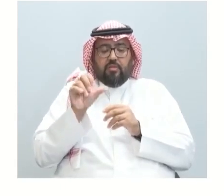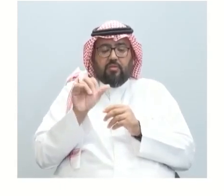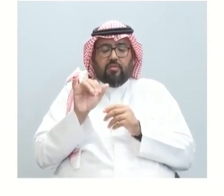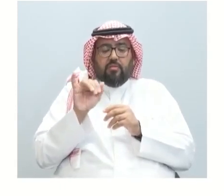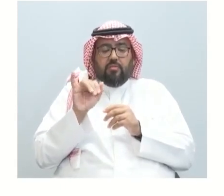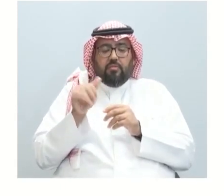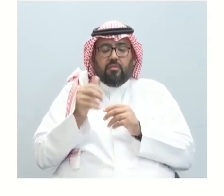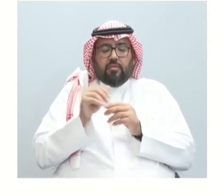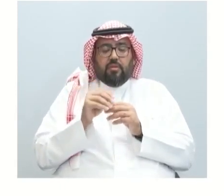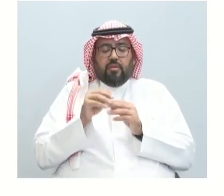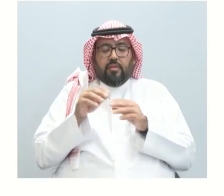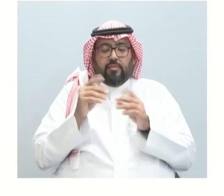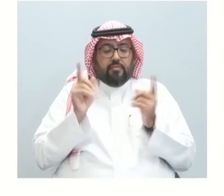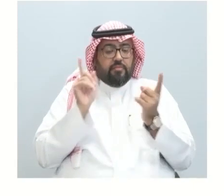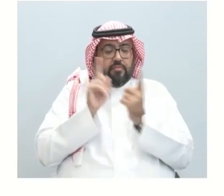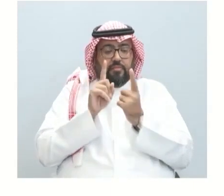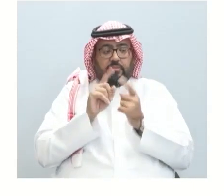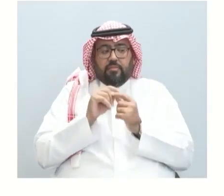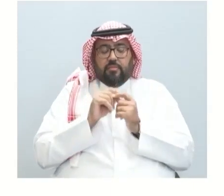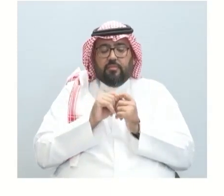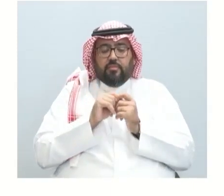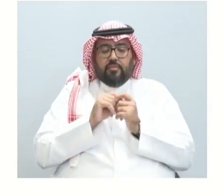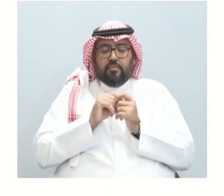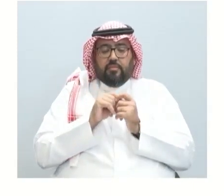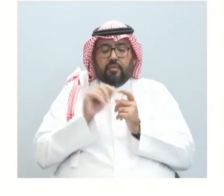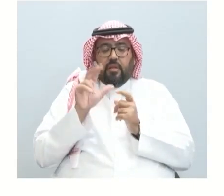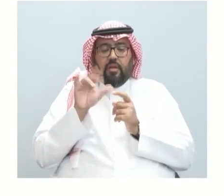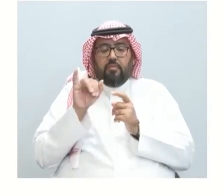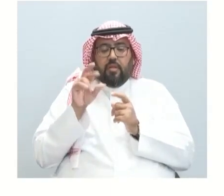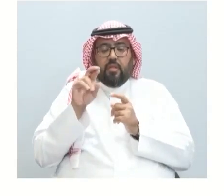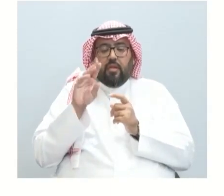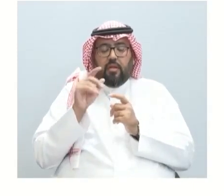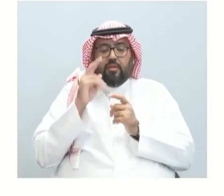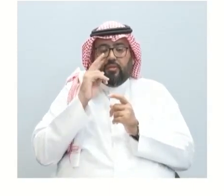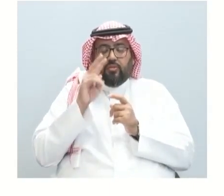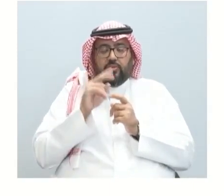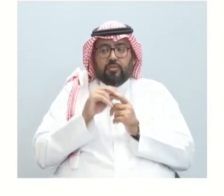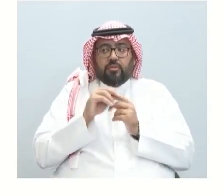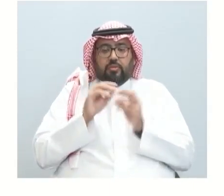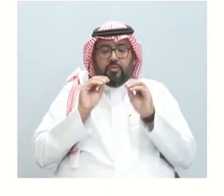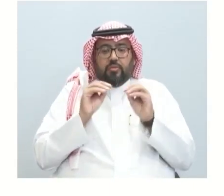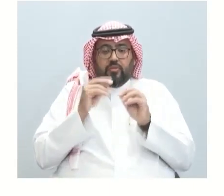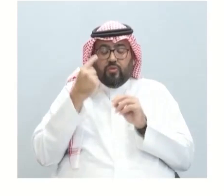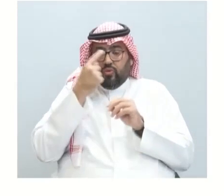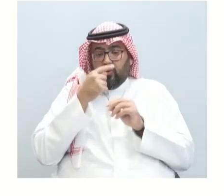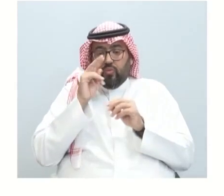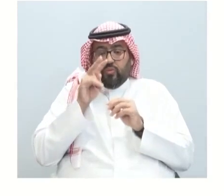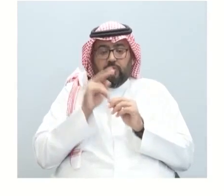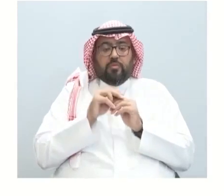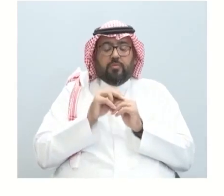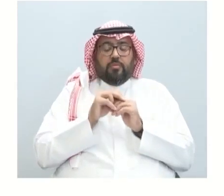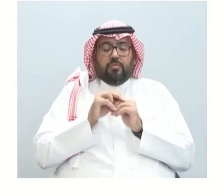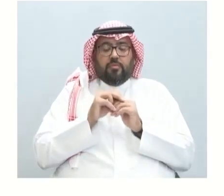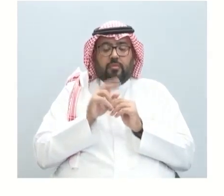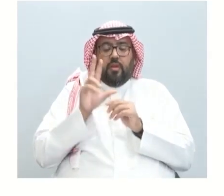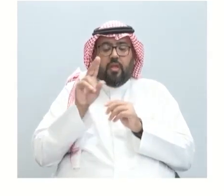الخليه المتقابله من جهه اخرى اذا المظهر الثاني المشهد الثاني الذي سوف نلاحظه يظهر معنا